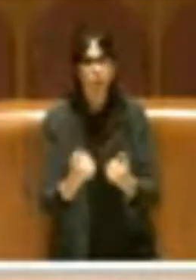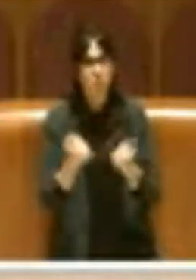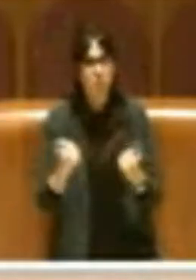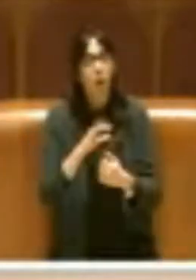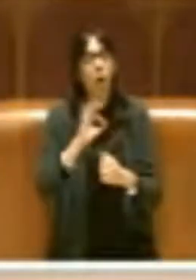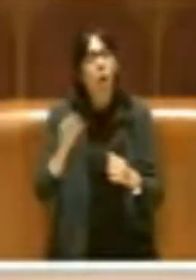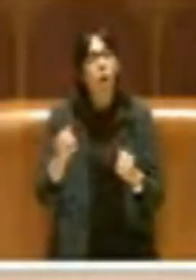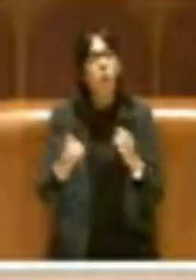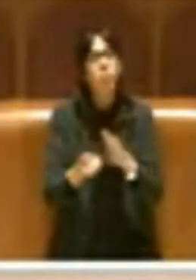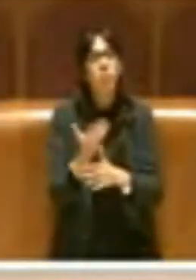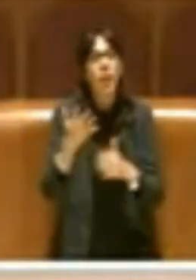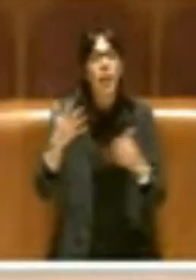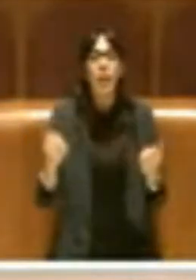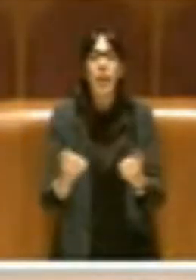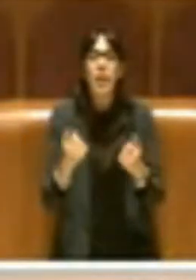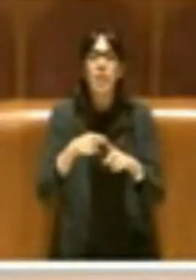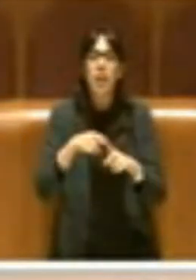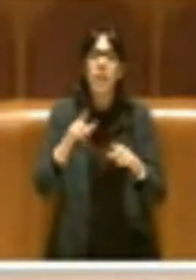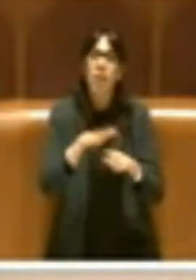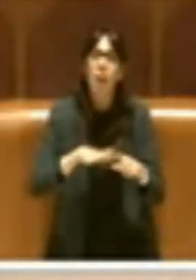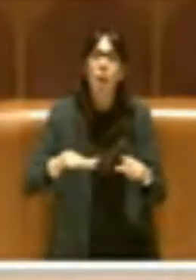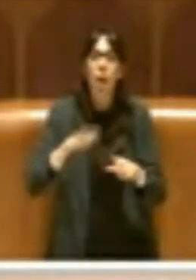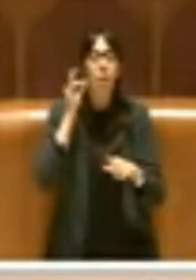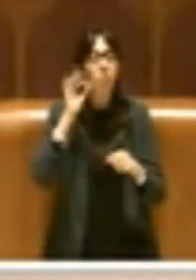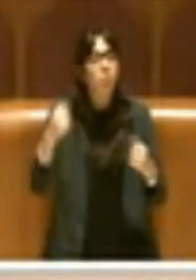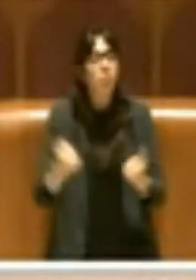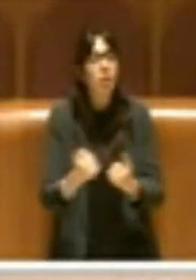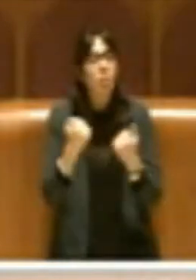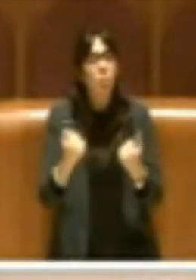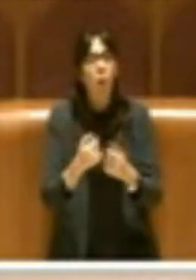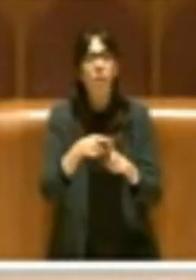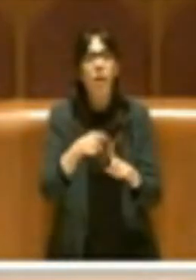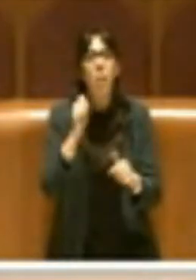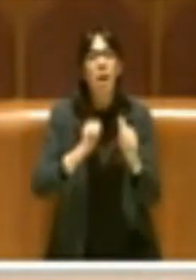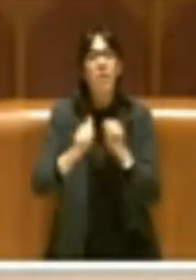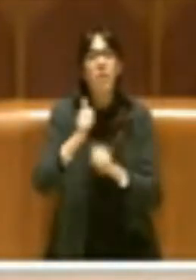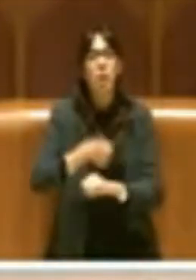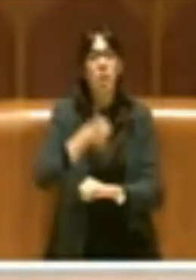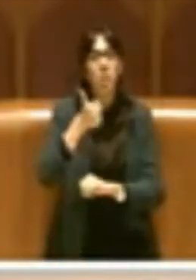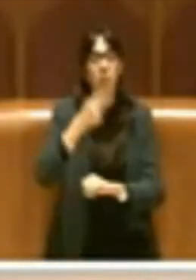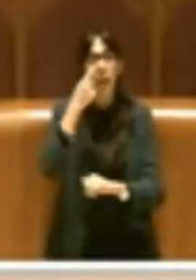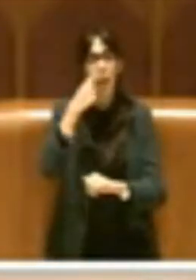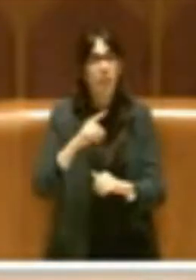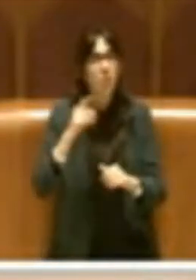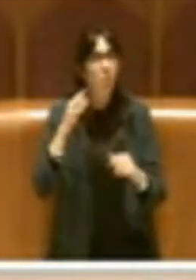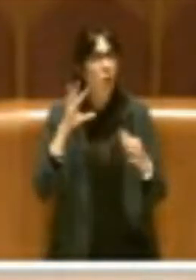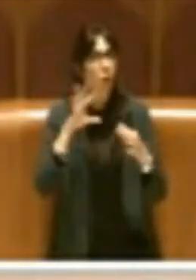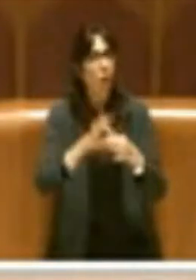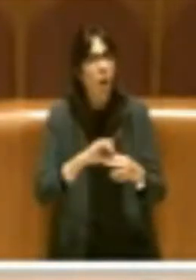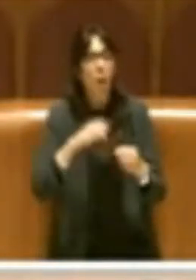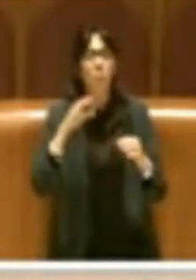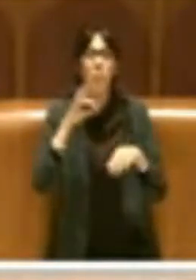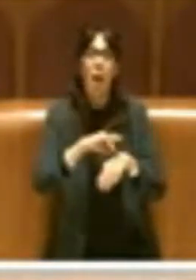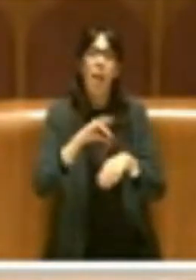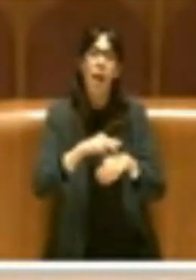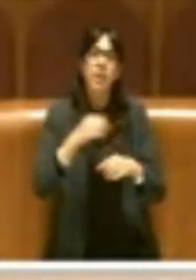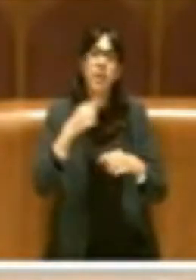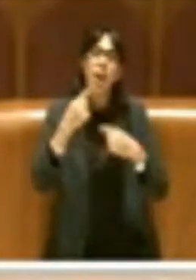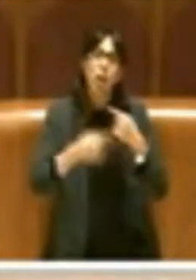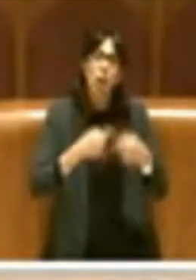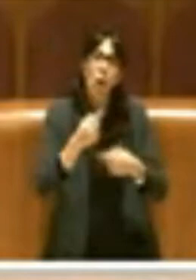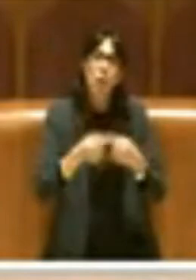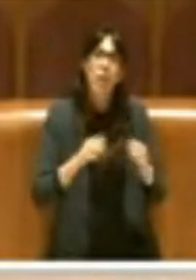l'adesione dei cittadini ai programmi di prevenzione primaria, con particolare riferimento alle malattie croniche trasmissibili e non